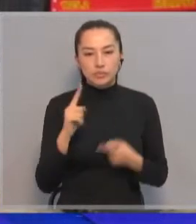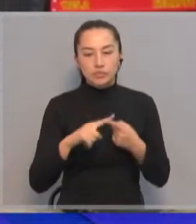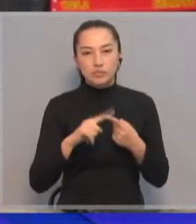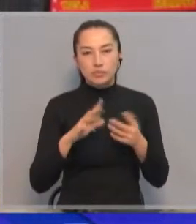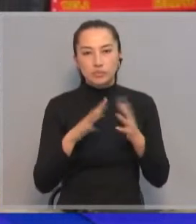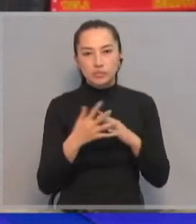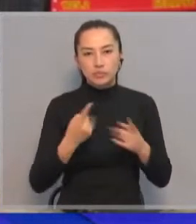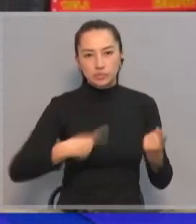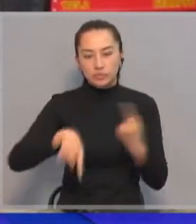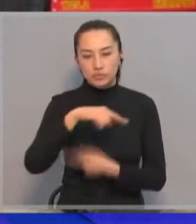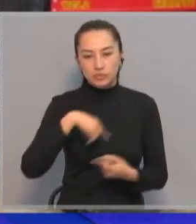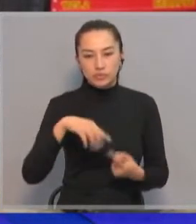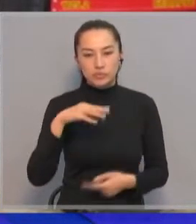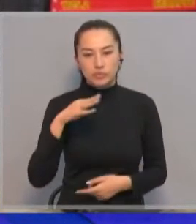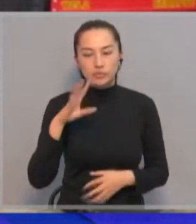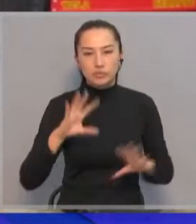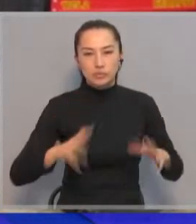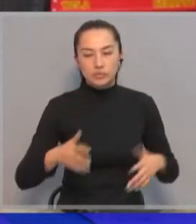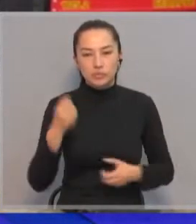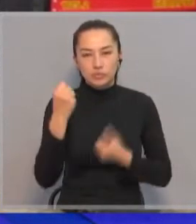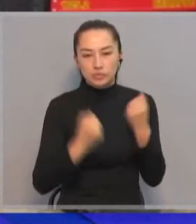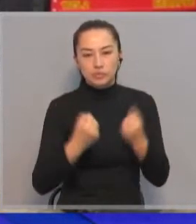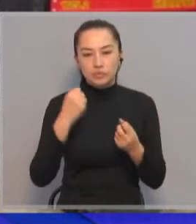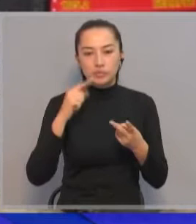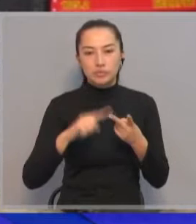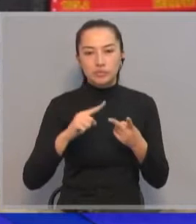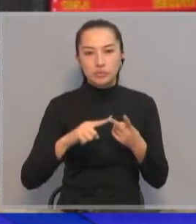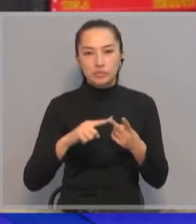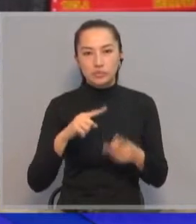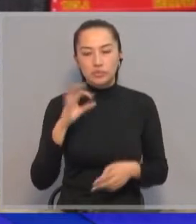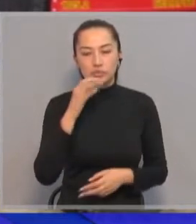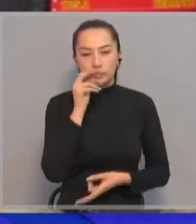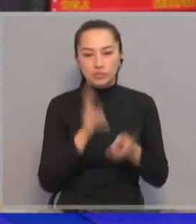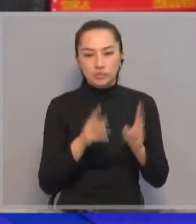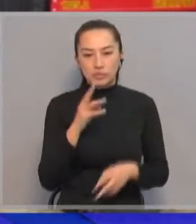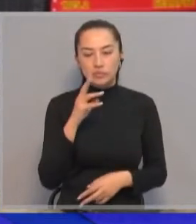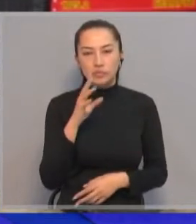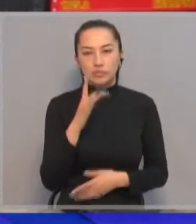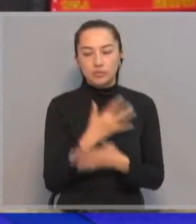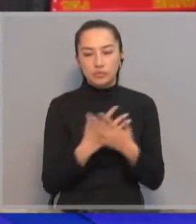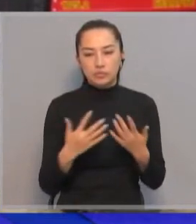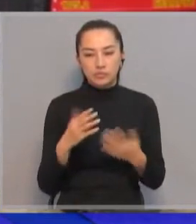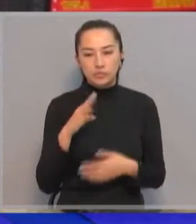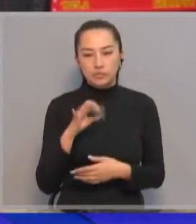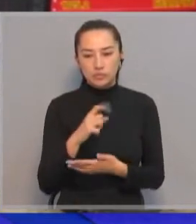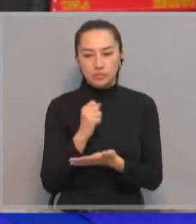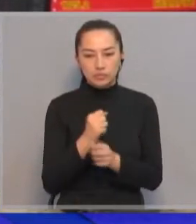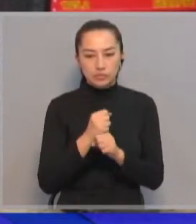ауыл шаруашылығы мамандығындағы тракторист машинист мамандығы, екіншісі осы аспазшы, наубайшы және кондитер мамандықтары